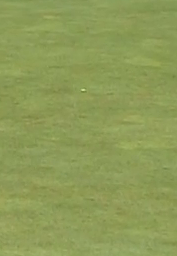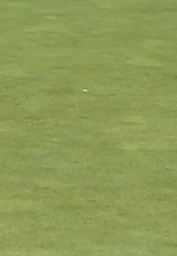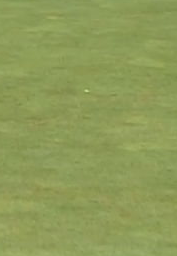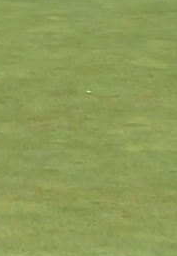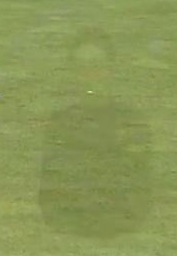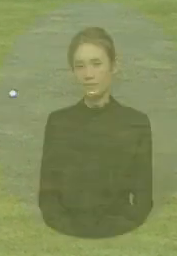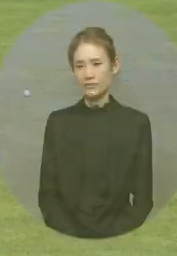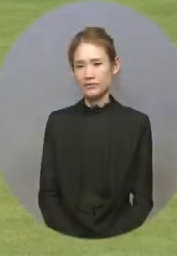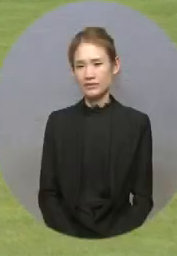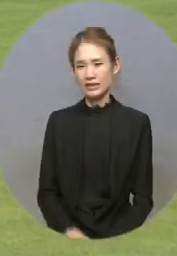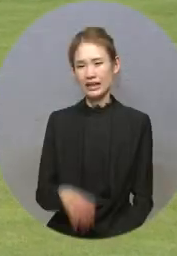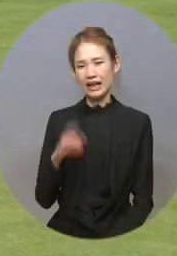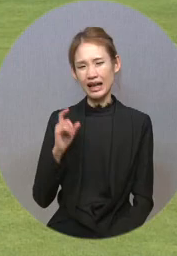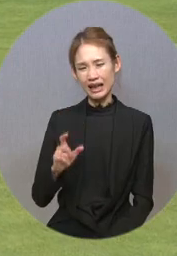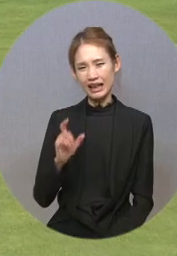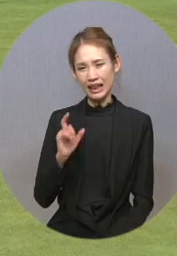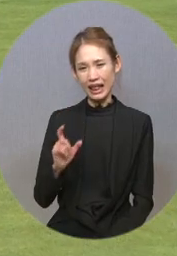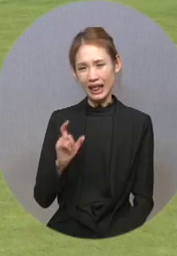세다, 세다, 세다.